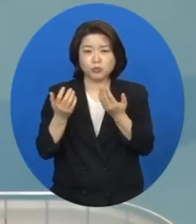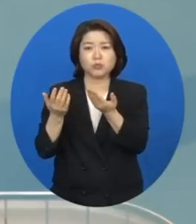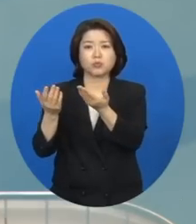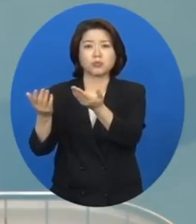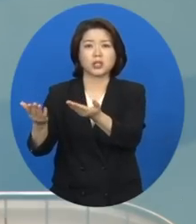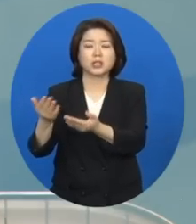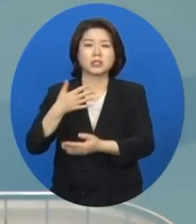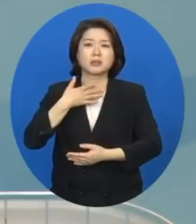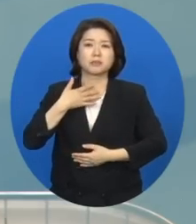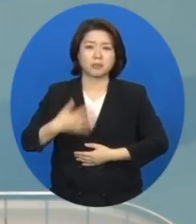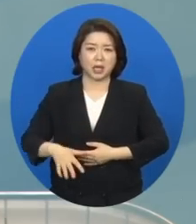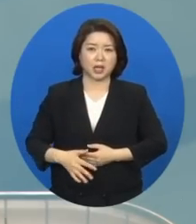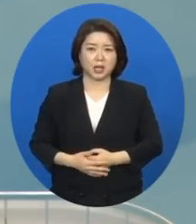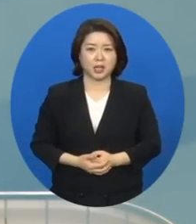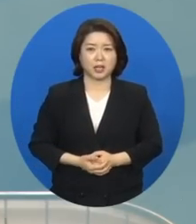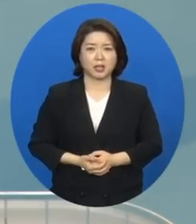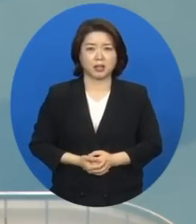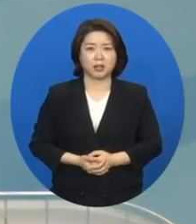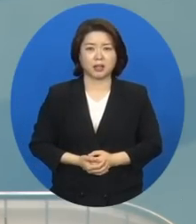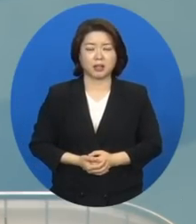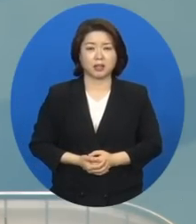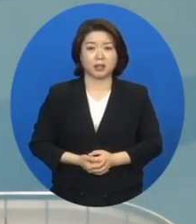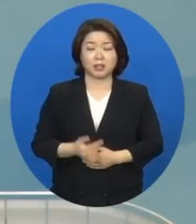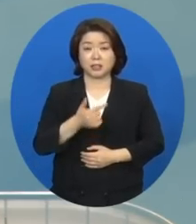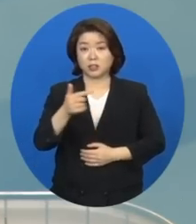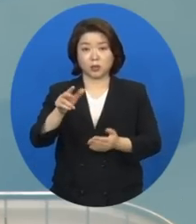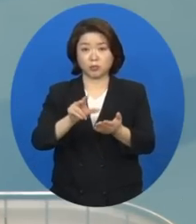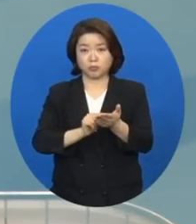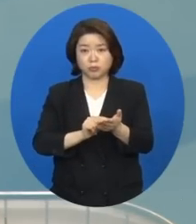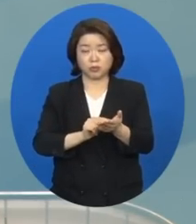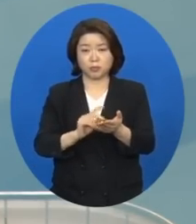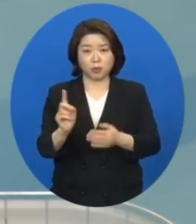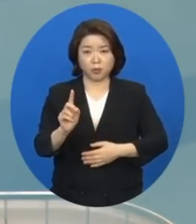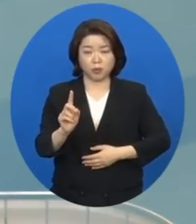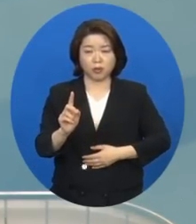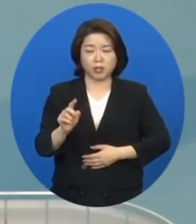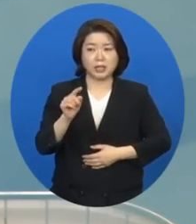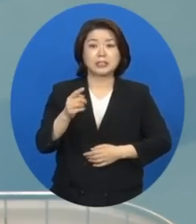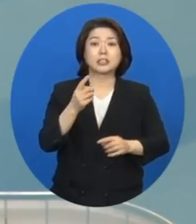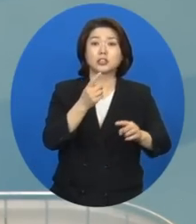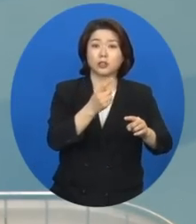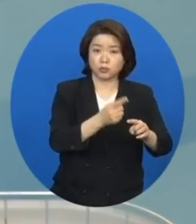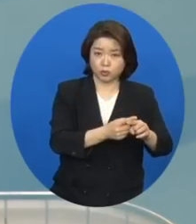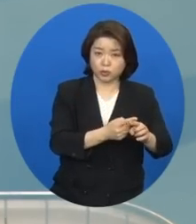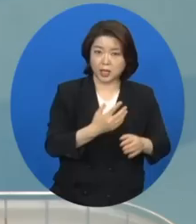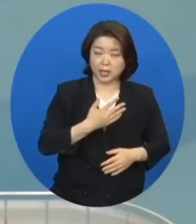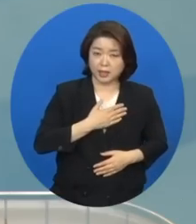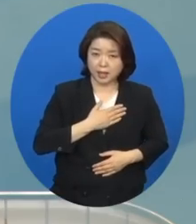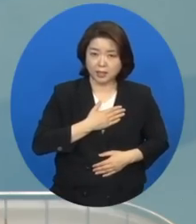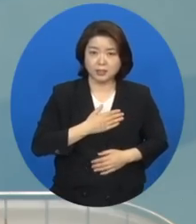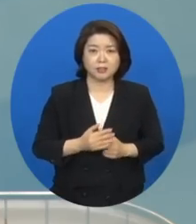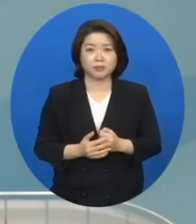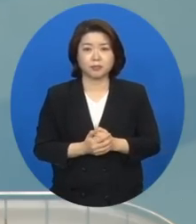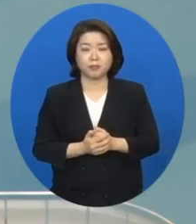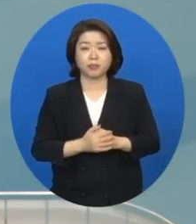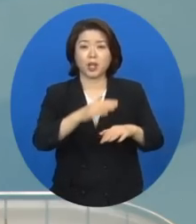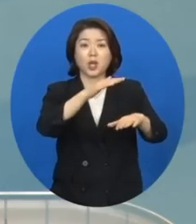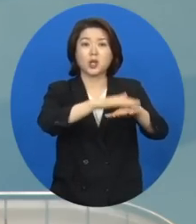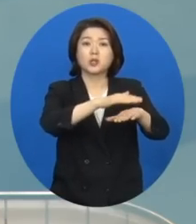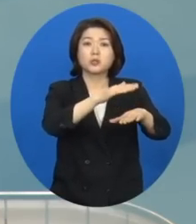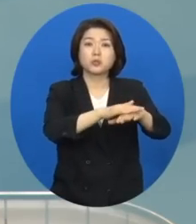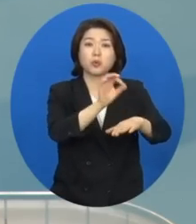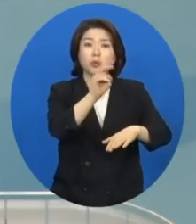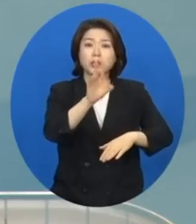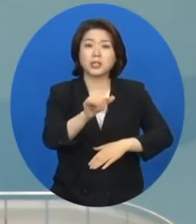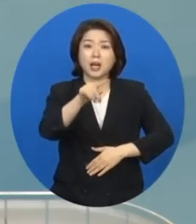하지 못했더라고요. 더 큰 문제는요, 그러면서 저는 손양원 목사님이 제